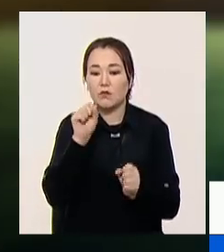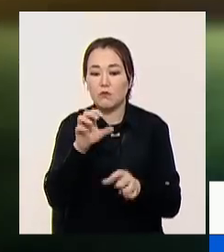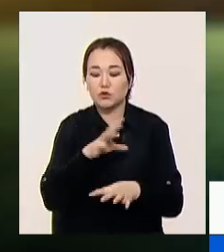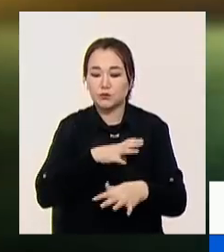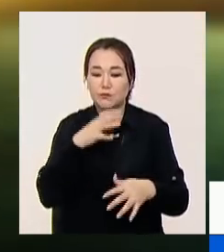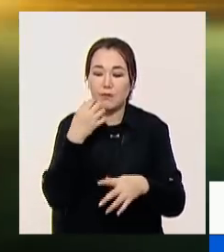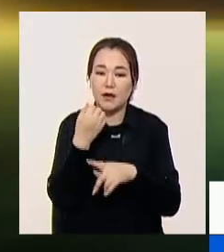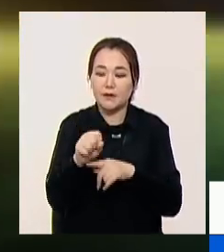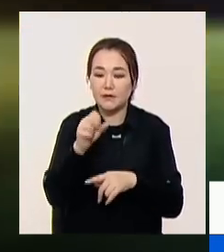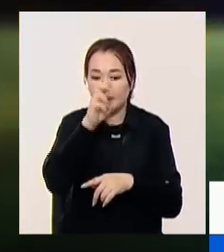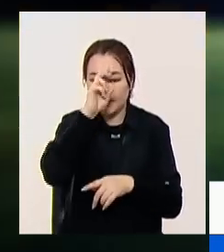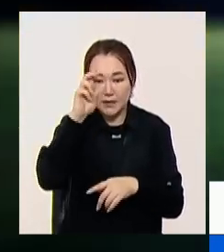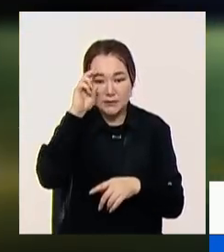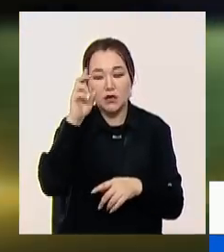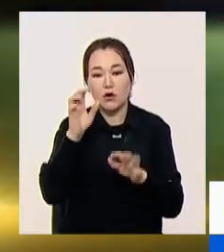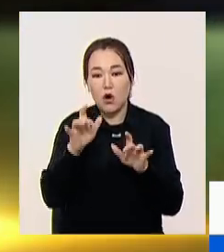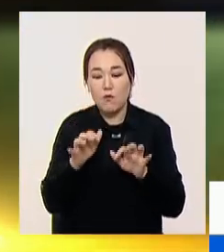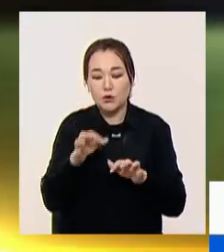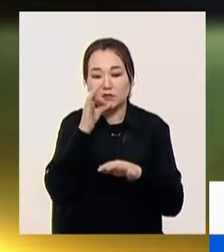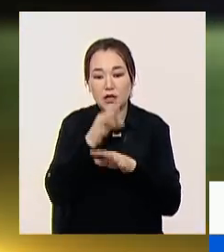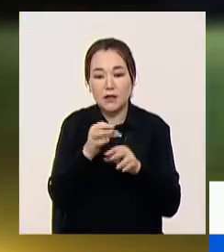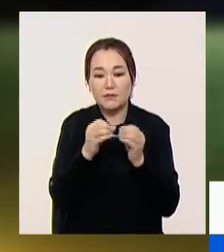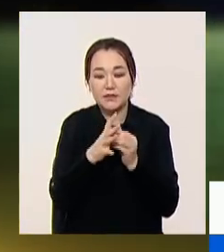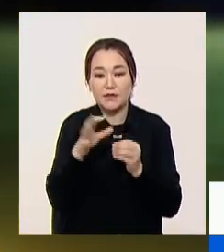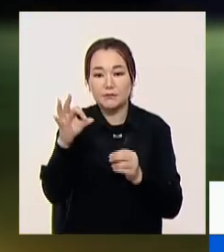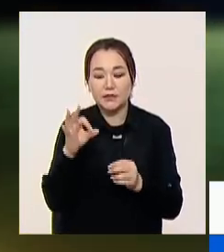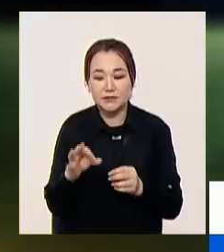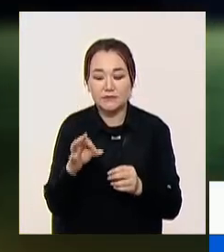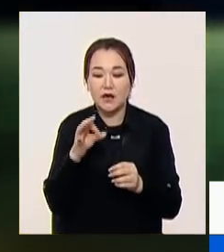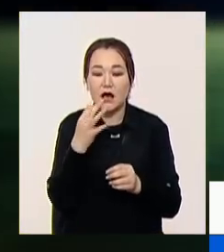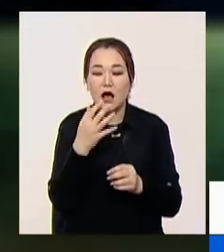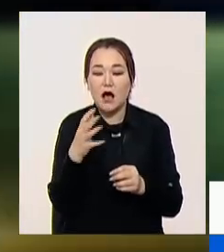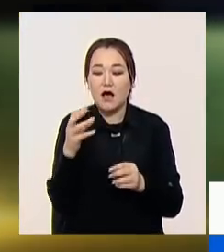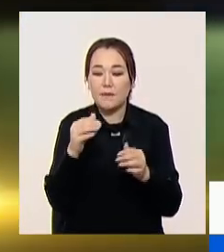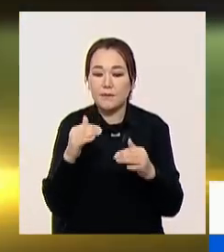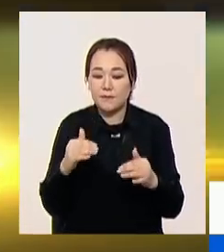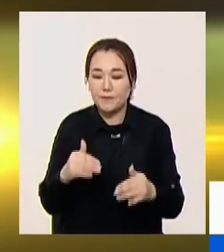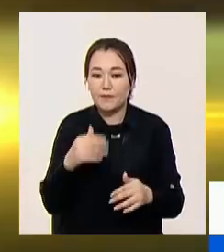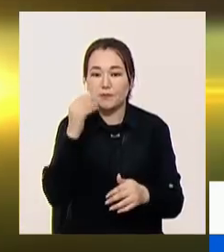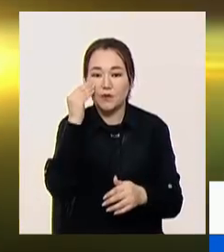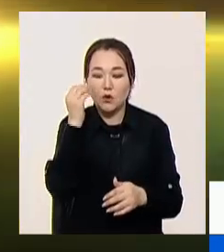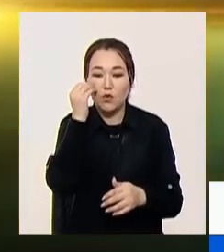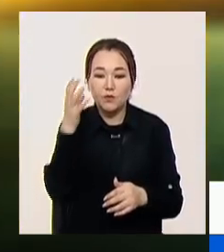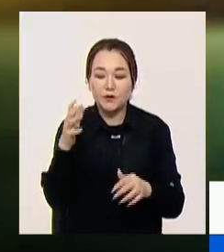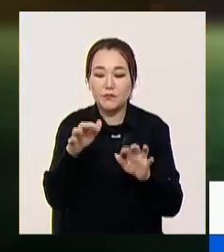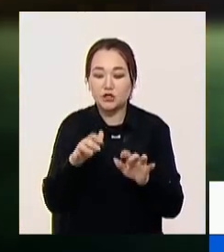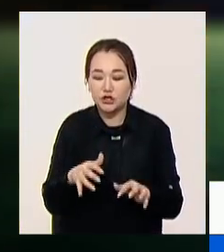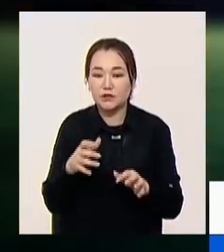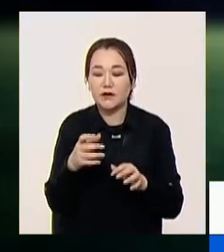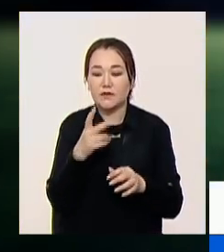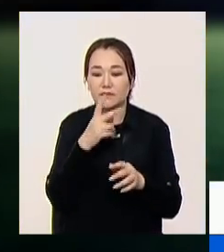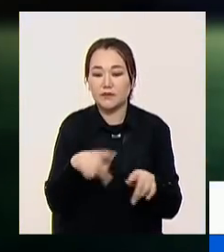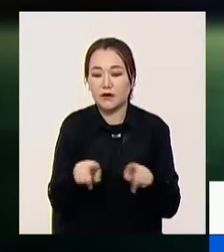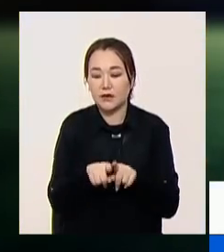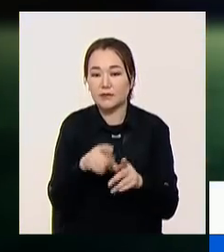Вероятность победы Бразилии компьютер оценил в 15%, а пятерка фаворитов, по мнению умной машины, выглядит